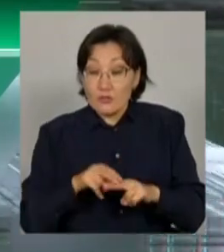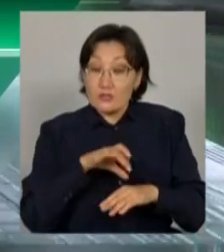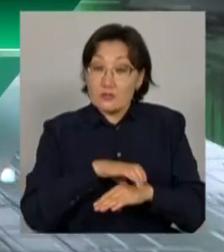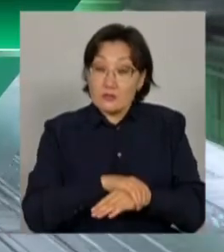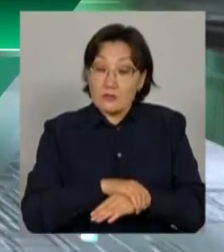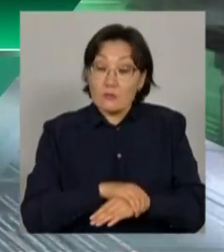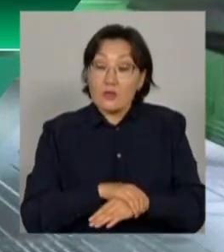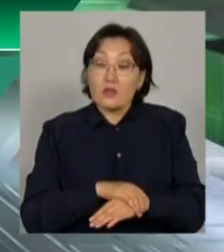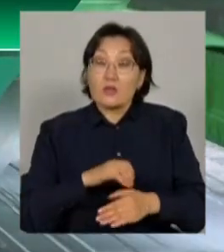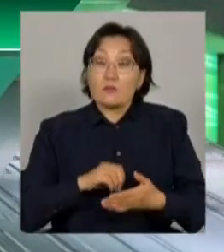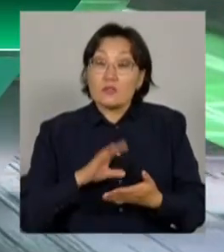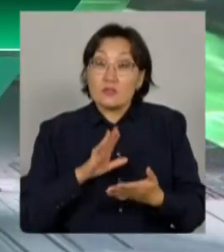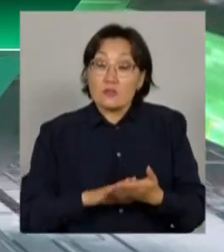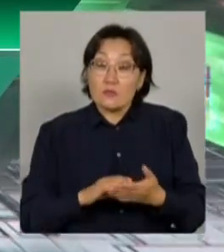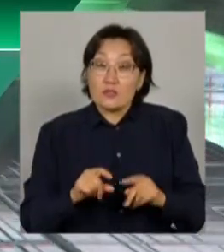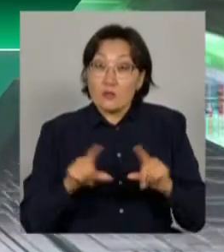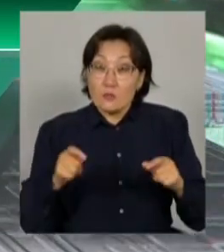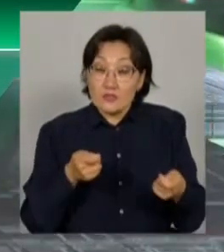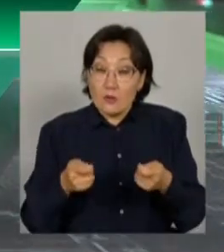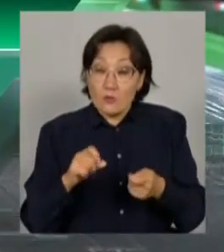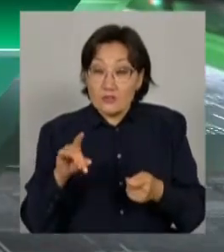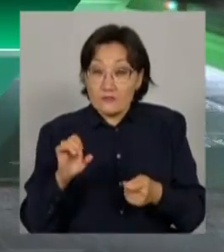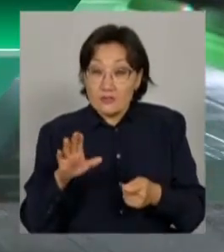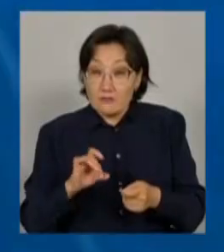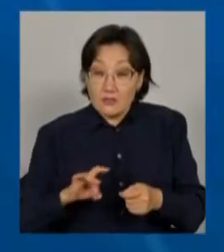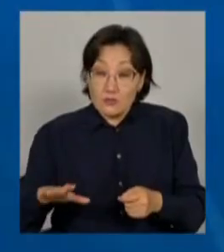принят в производство сотрудниками управления полиции Ауизовского района.